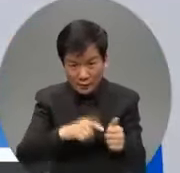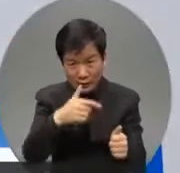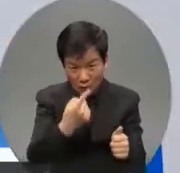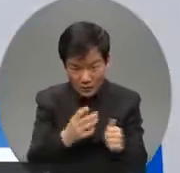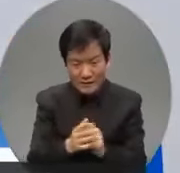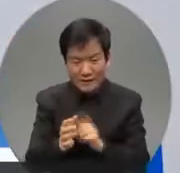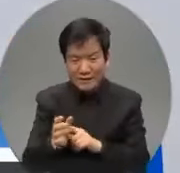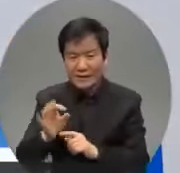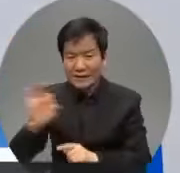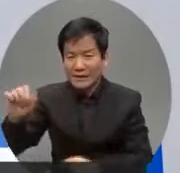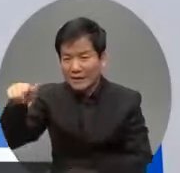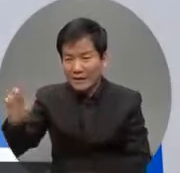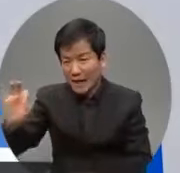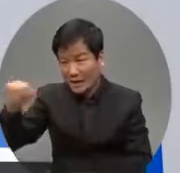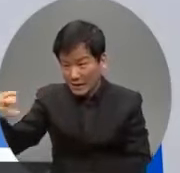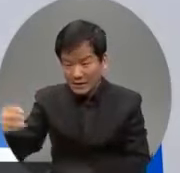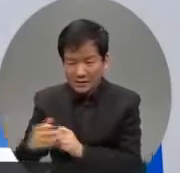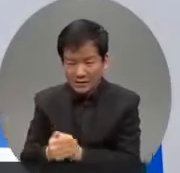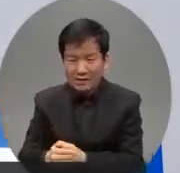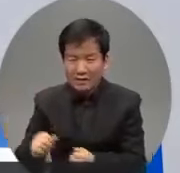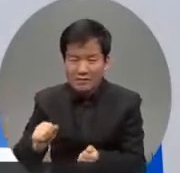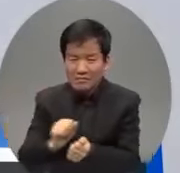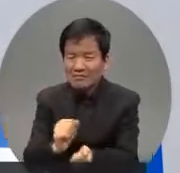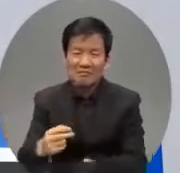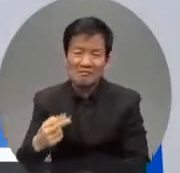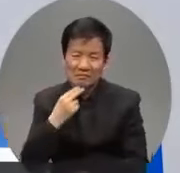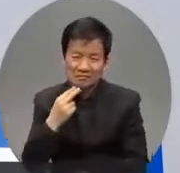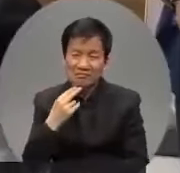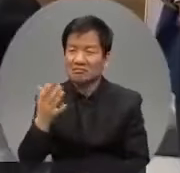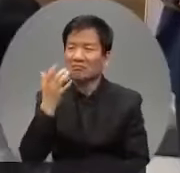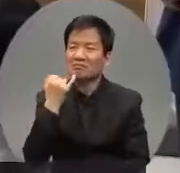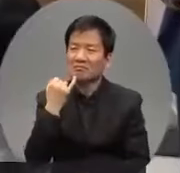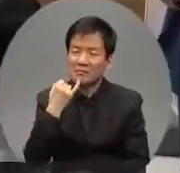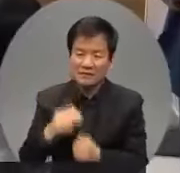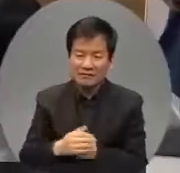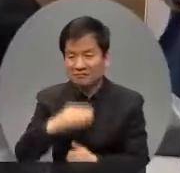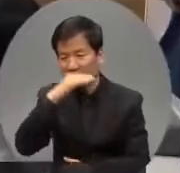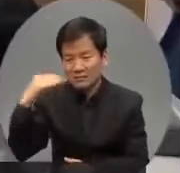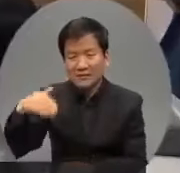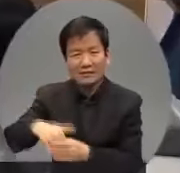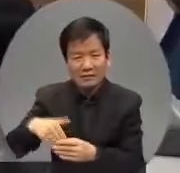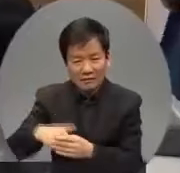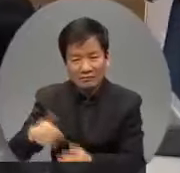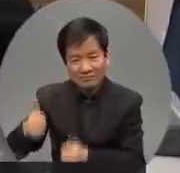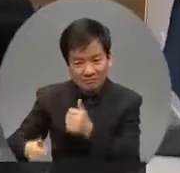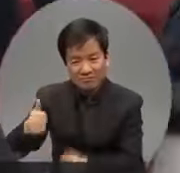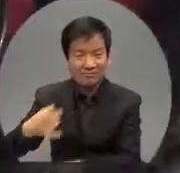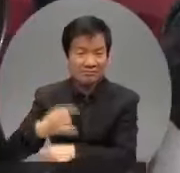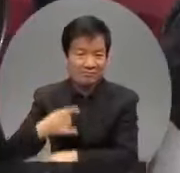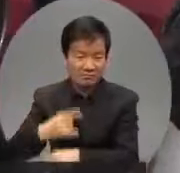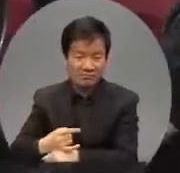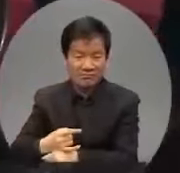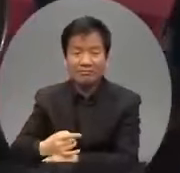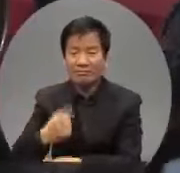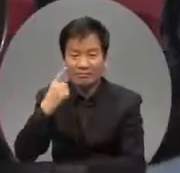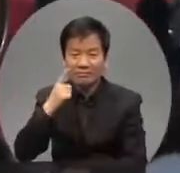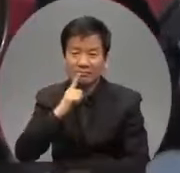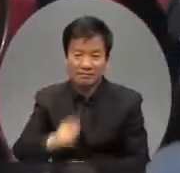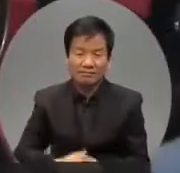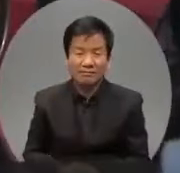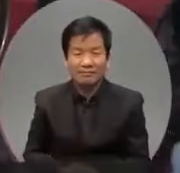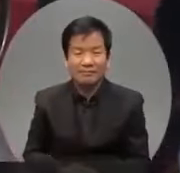상대인 이강일 예비 후보는 큰 파급 효과가 없을 것이라며 정정당당하게 임하겠다고 밝혔습니다. 국민의힘은